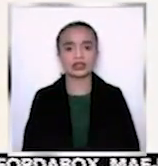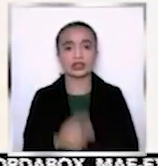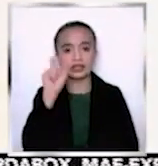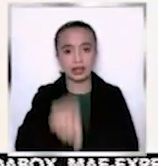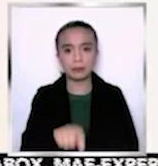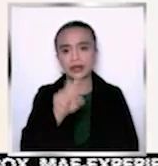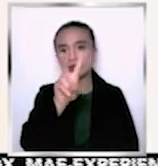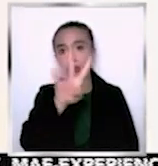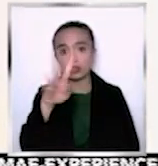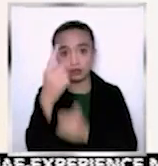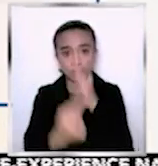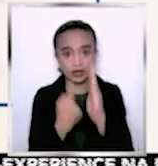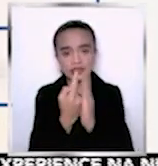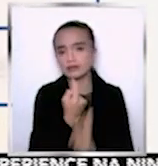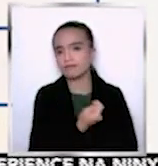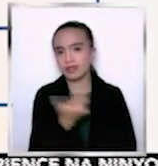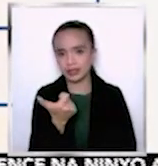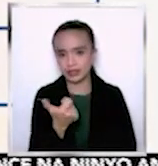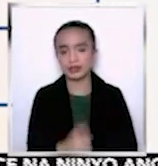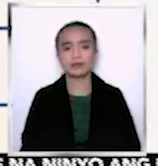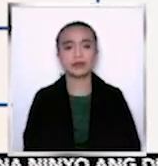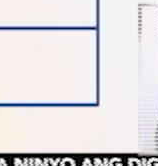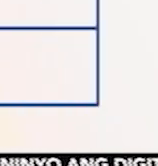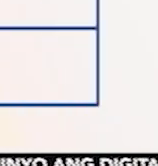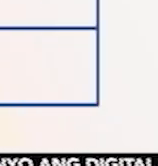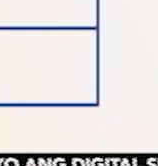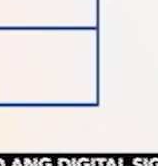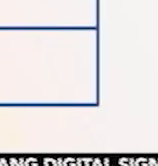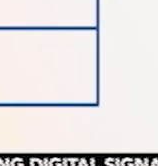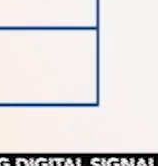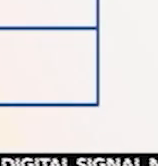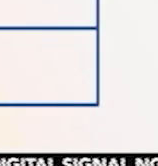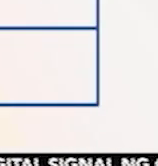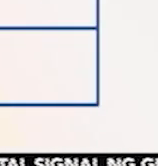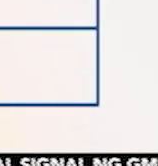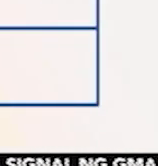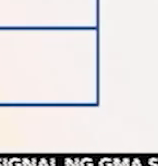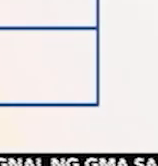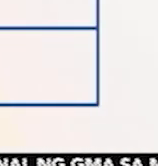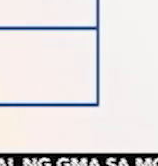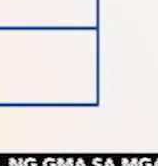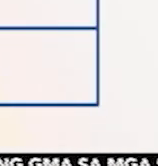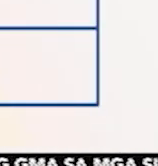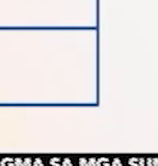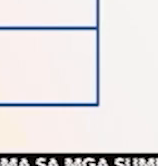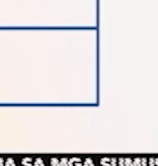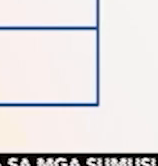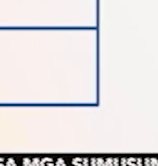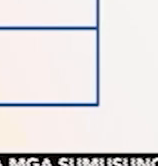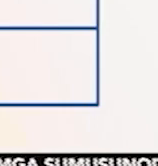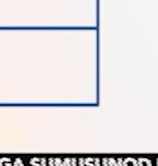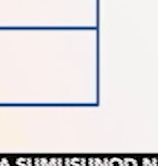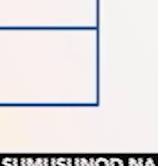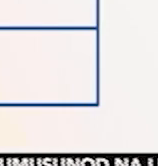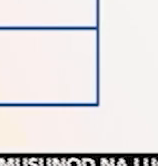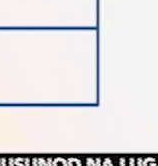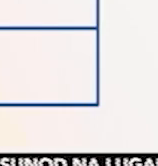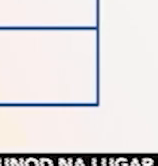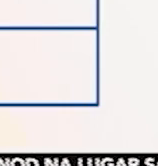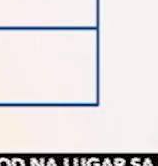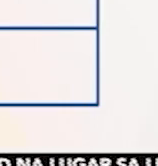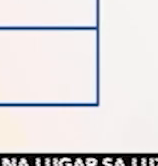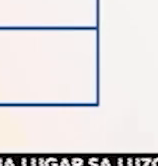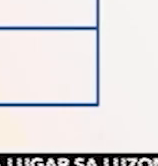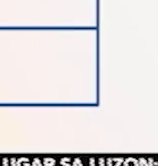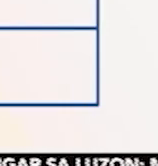event. Pwedeng maglagay ng political ads sa TV, cable TV, radyo at dyaryo, pero di dapat lalagpas sa itinakdang minuto